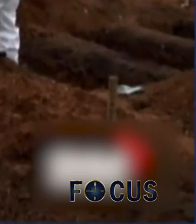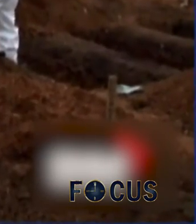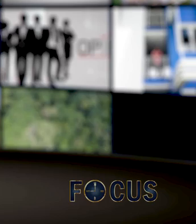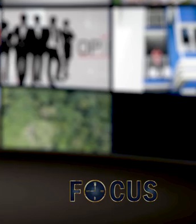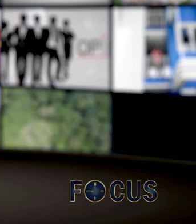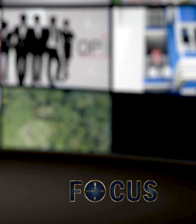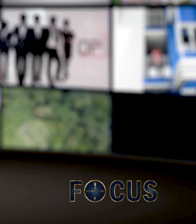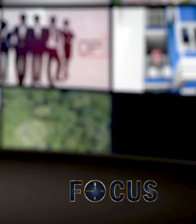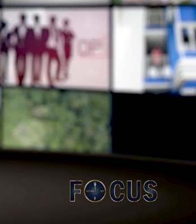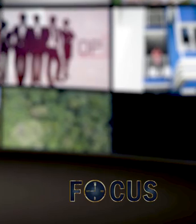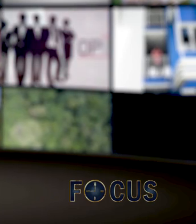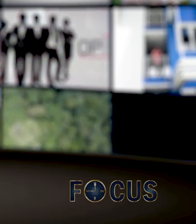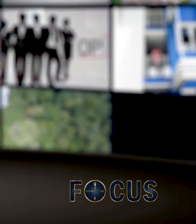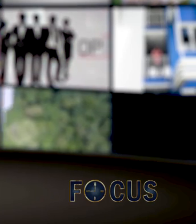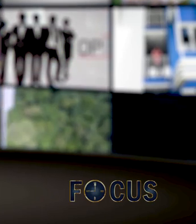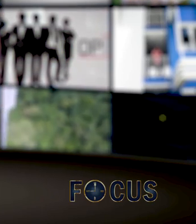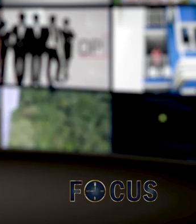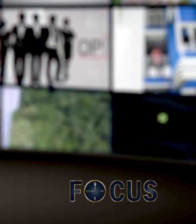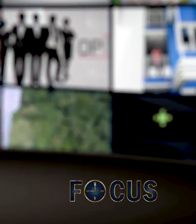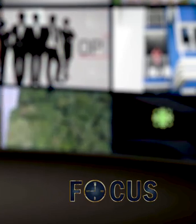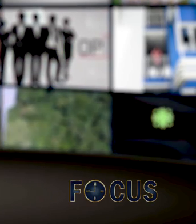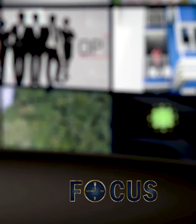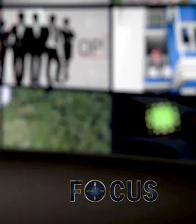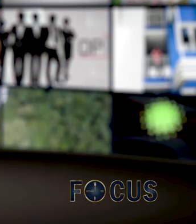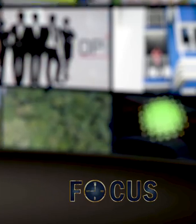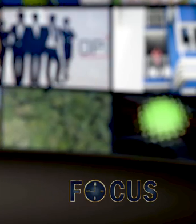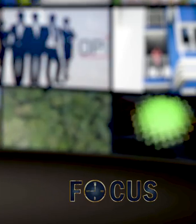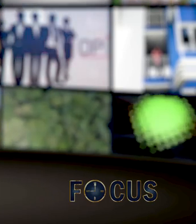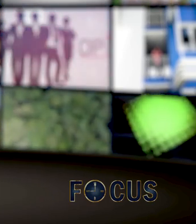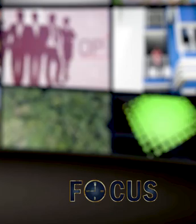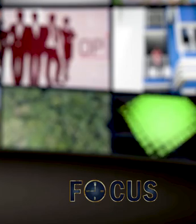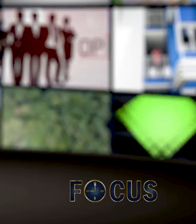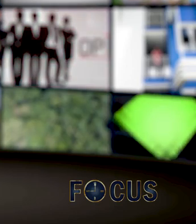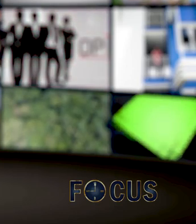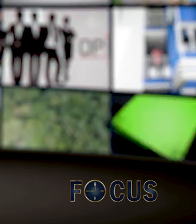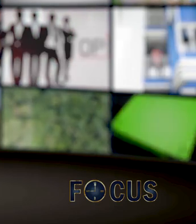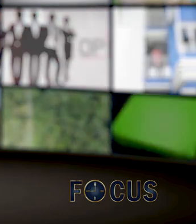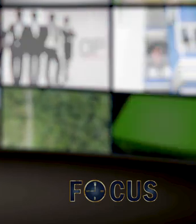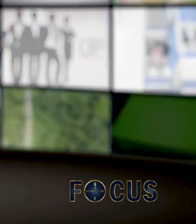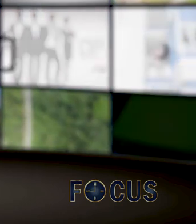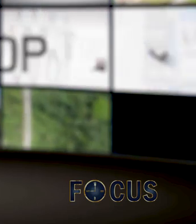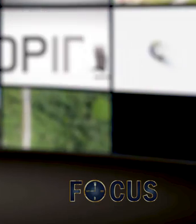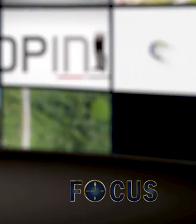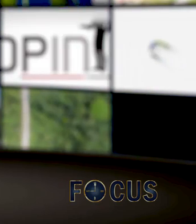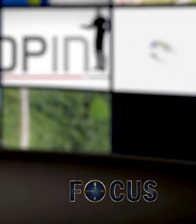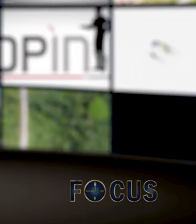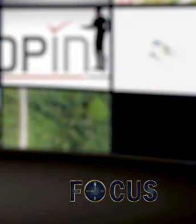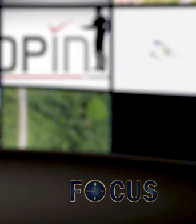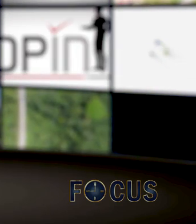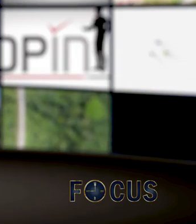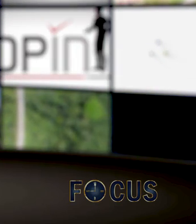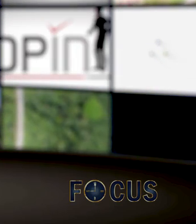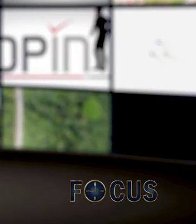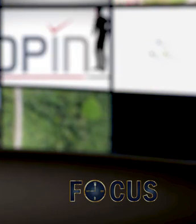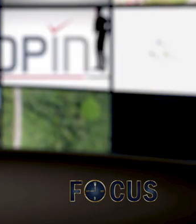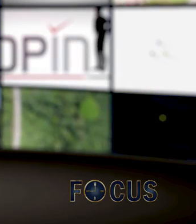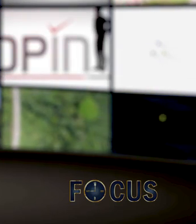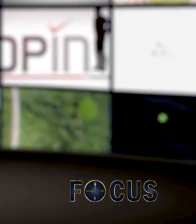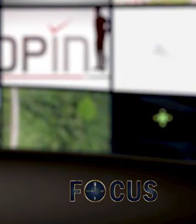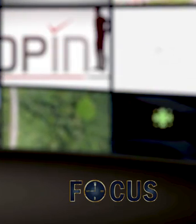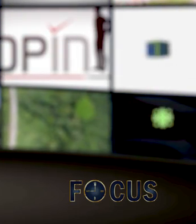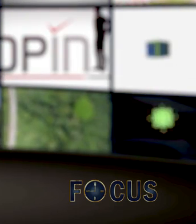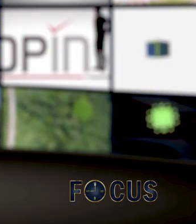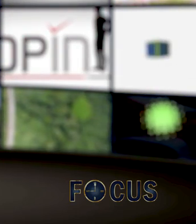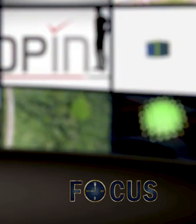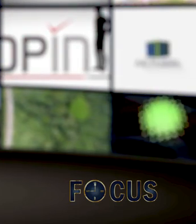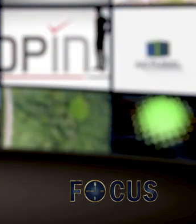spel zetten. Onze gezondheid is ons allen kostbaar. Laten wij niet achteloos daarmee omgaan. Onthoud, het is niet aan iemand